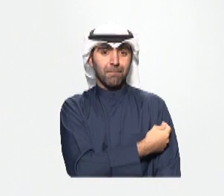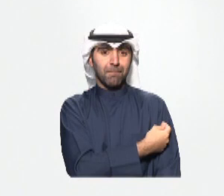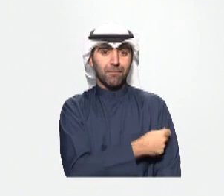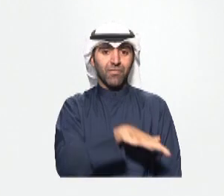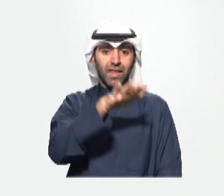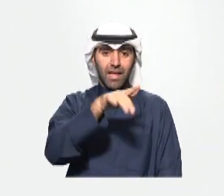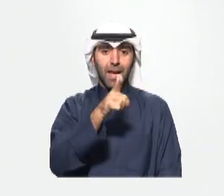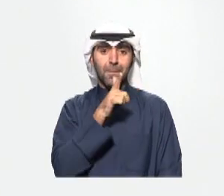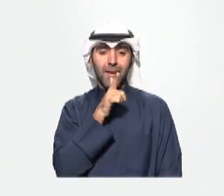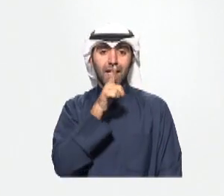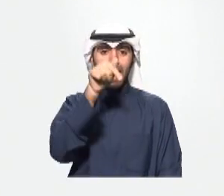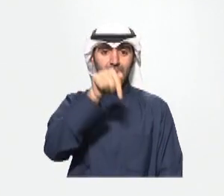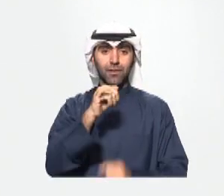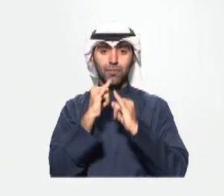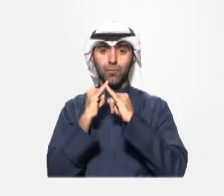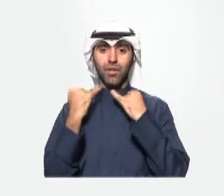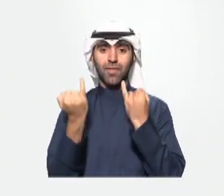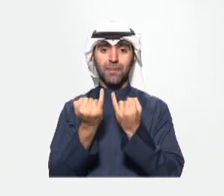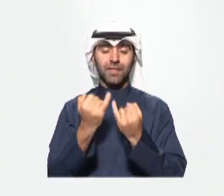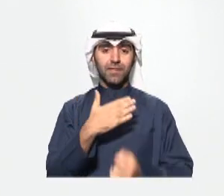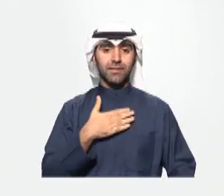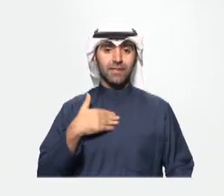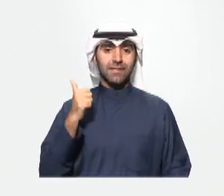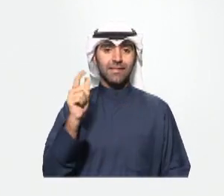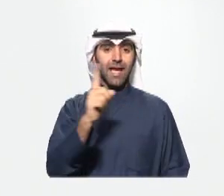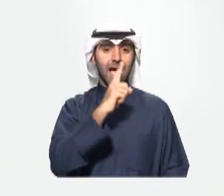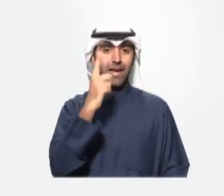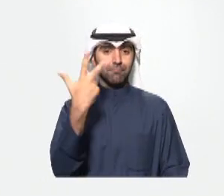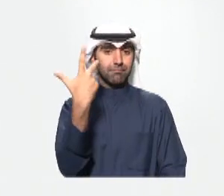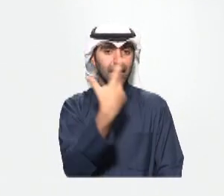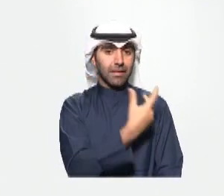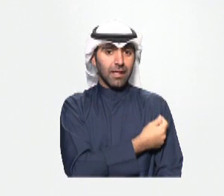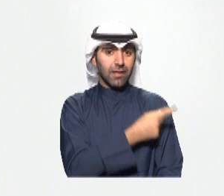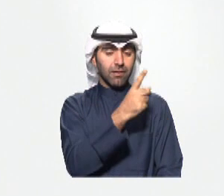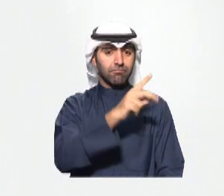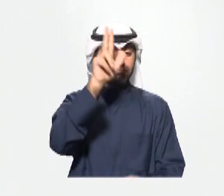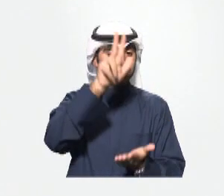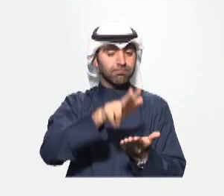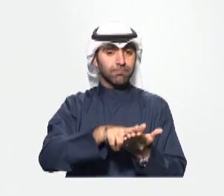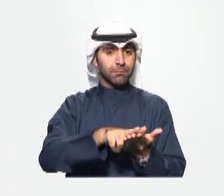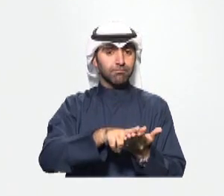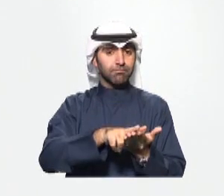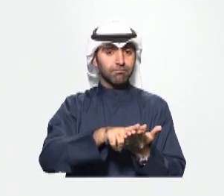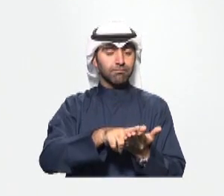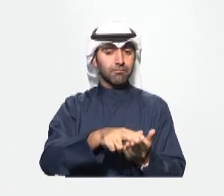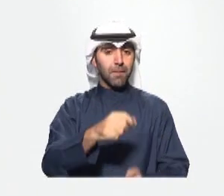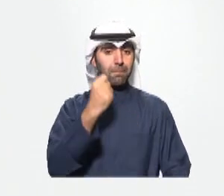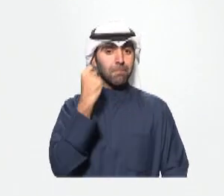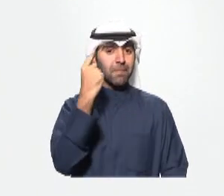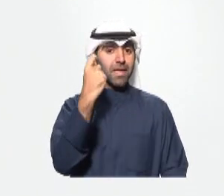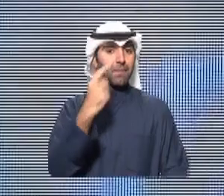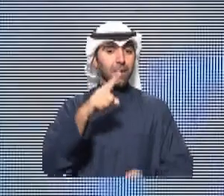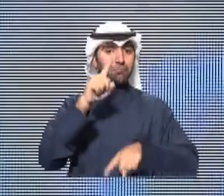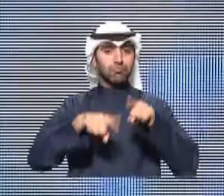أنها تقي من الإصابة بنسبة كبيرة بعد الله سبحانه وتعالى، وحتى لو حدثت